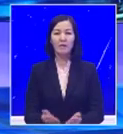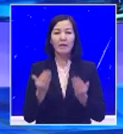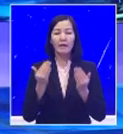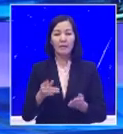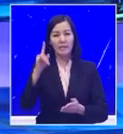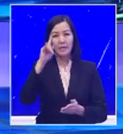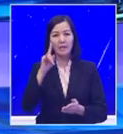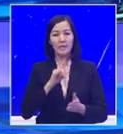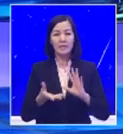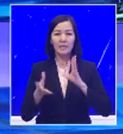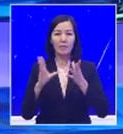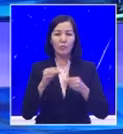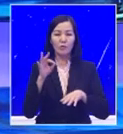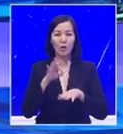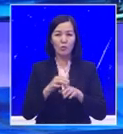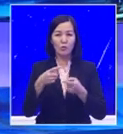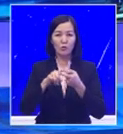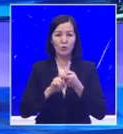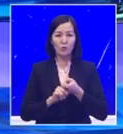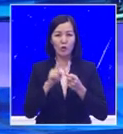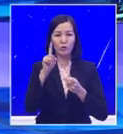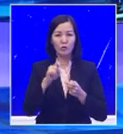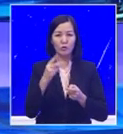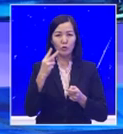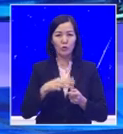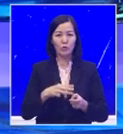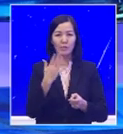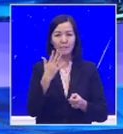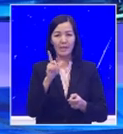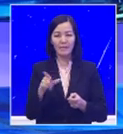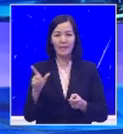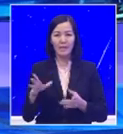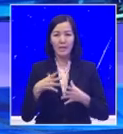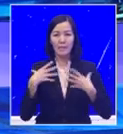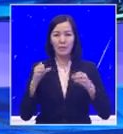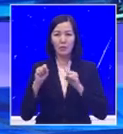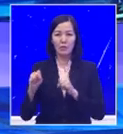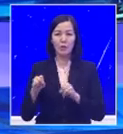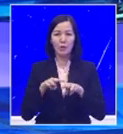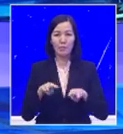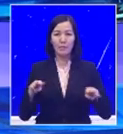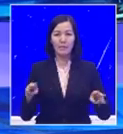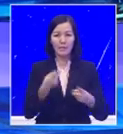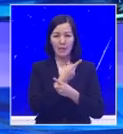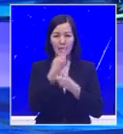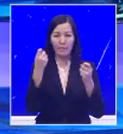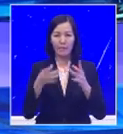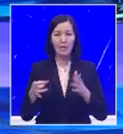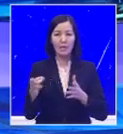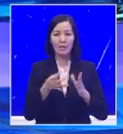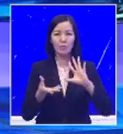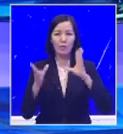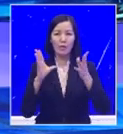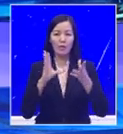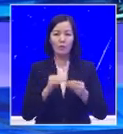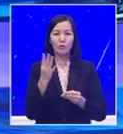Қазір елде COVID-19 жұқтырғандар саны 135-ке жетті. Денсаулық сақтау министрлігі баспасөз қызметінің ақпарынша